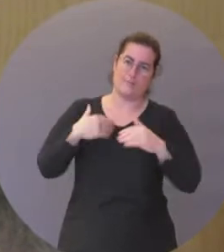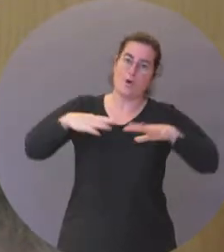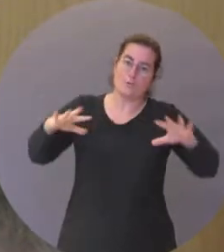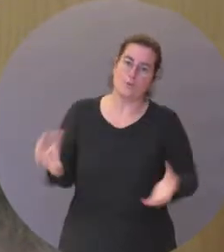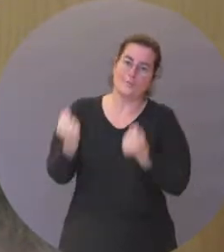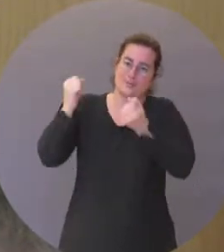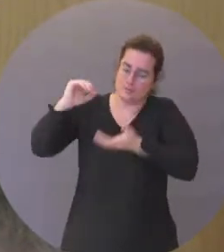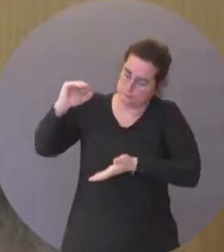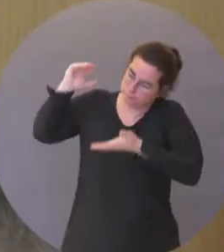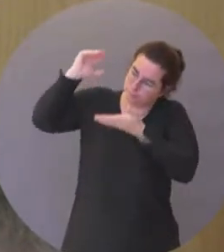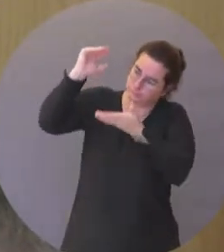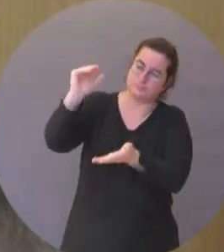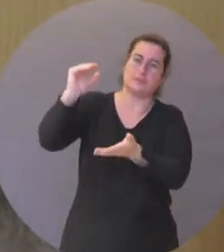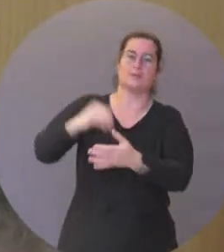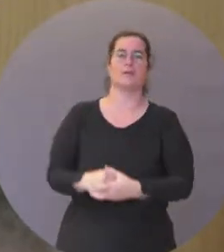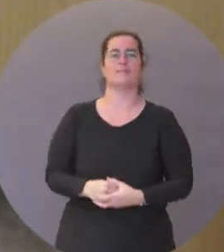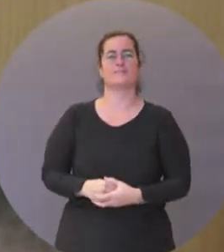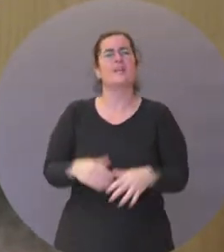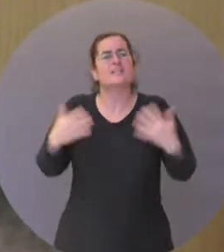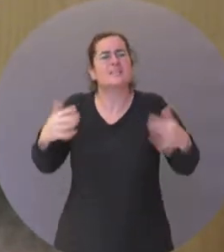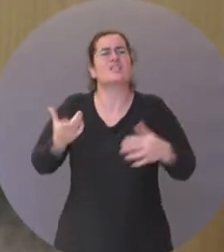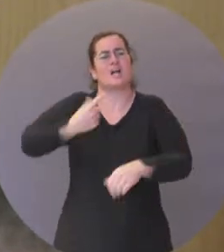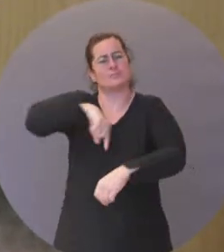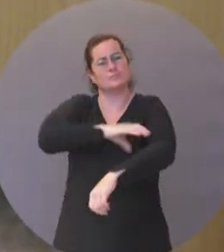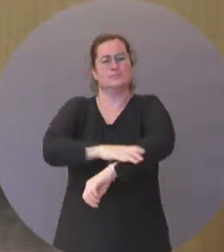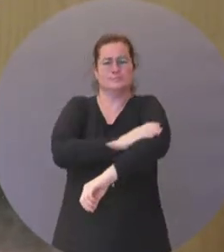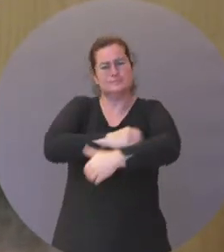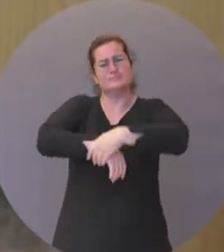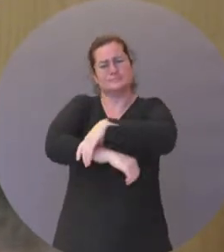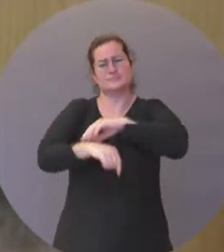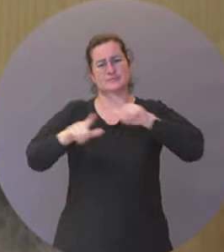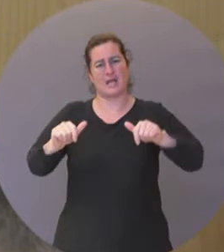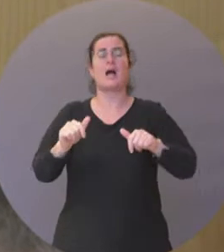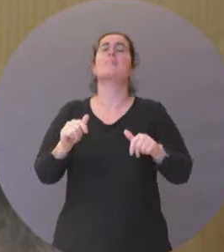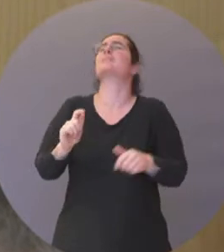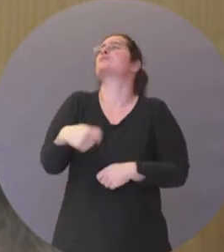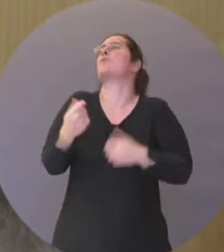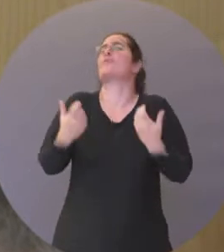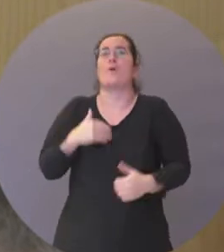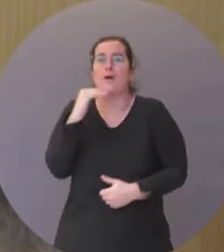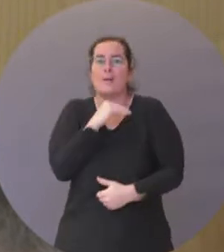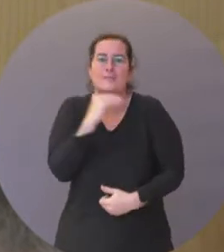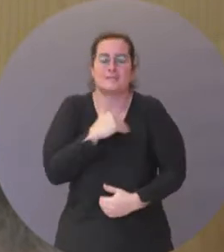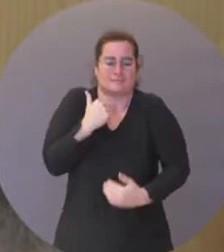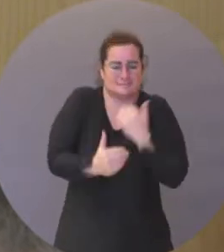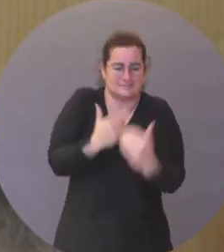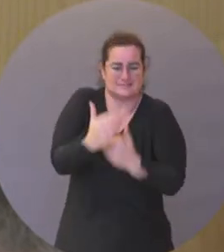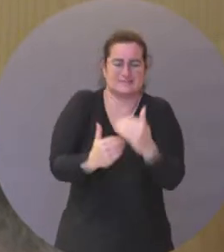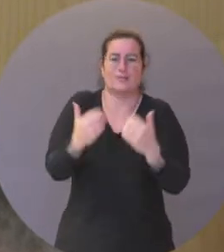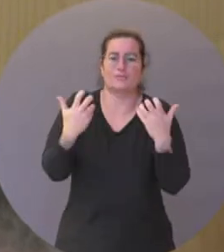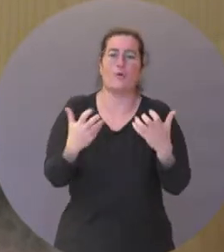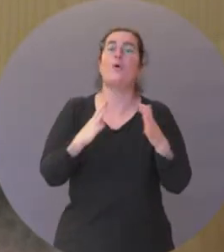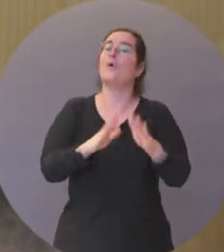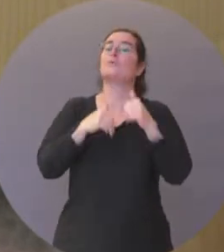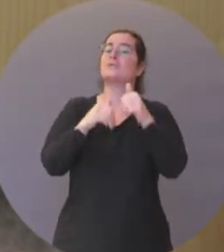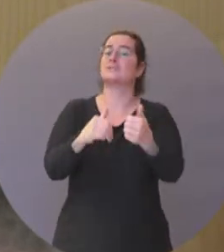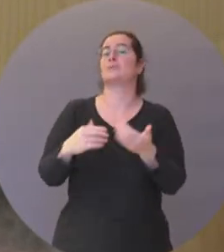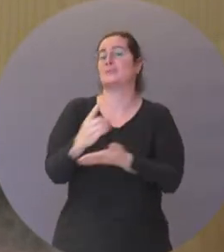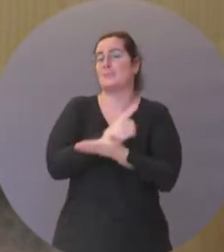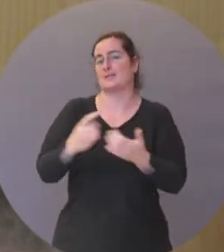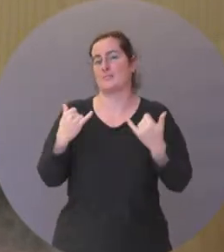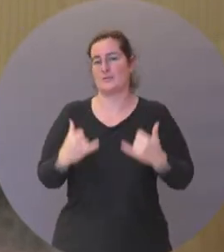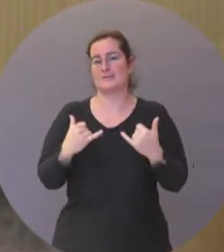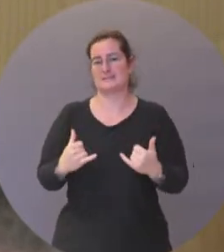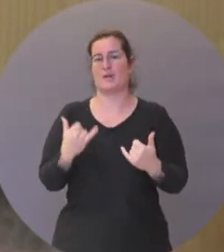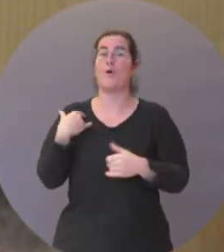oui nous agissons et nous voulons aller nous voulons aller plus vite et plus loin sur certains sujets pour continuer de faire de la Seine-Maritime un territoire toujours plus solidaire